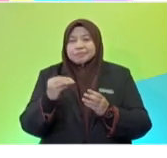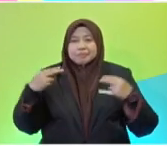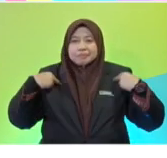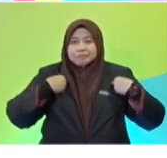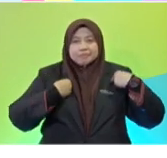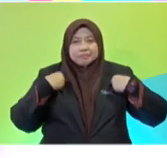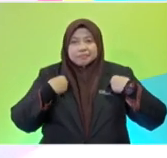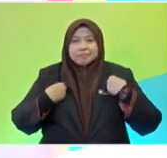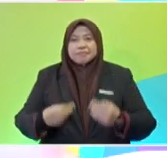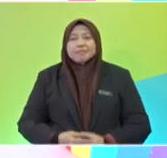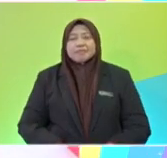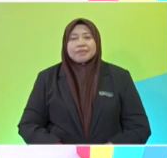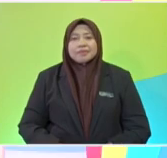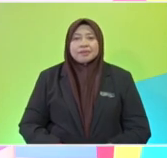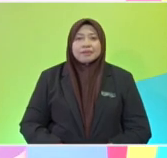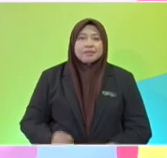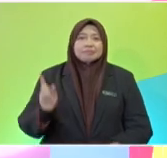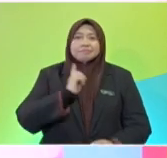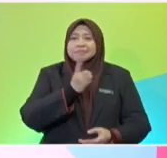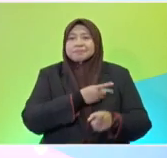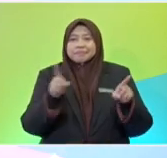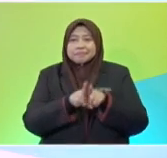di lestarian sama-sama